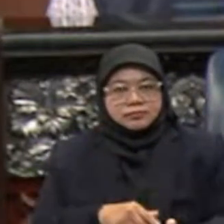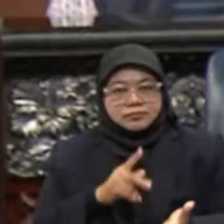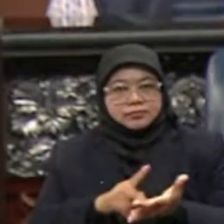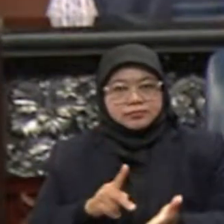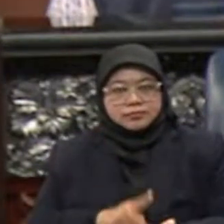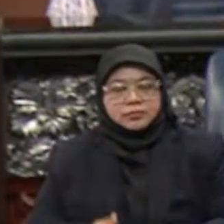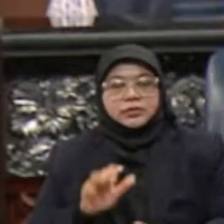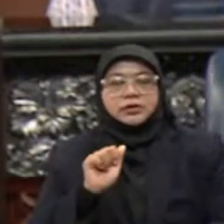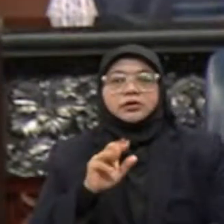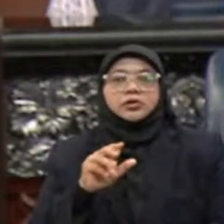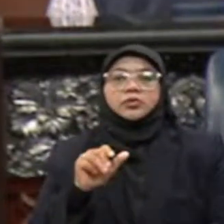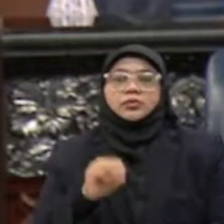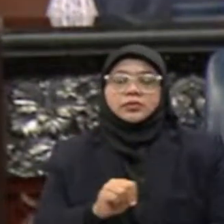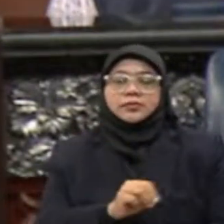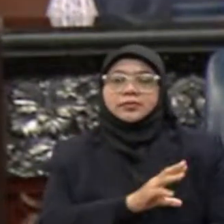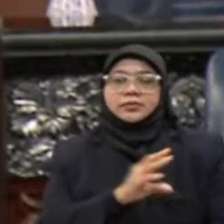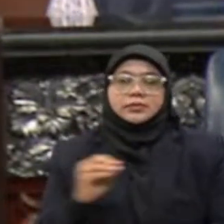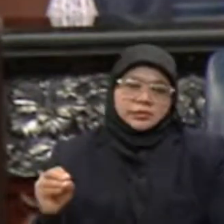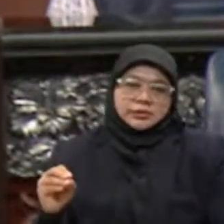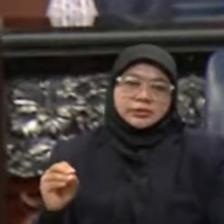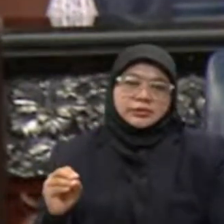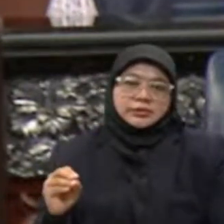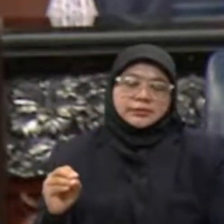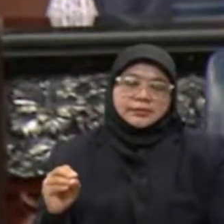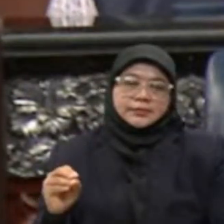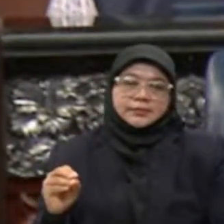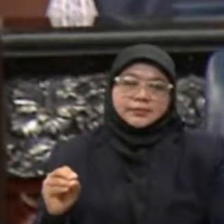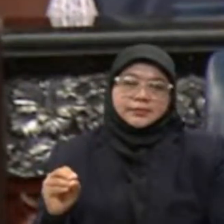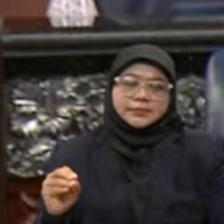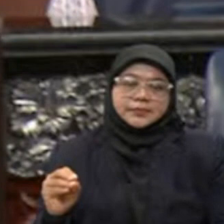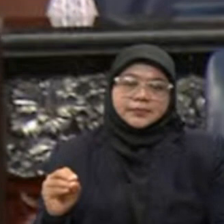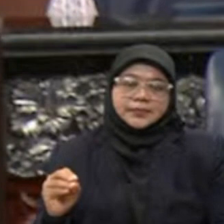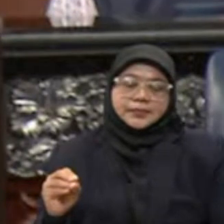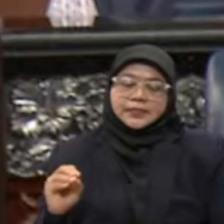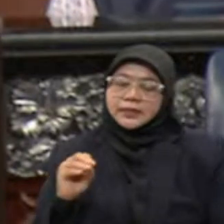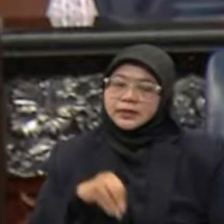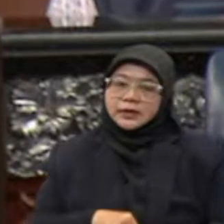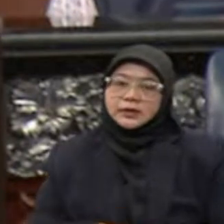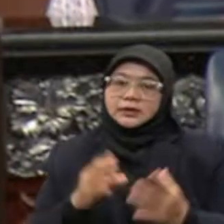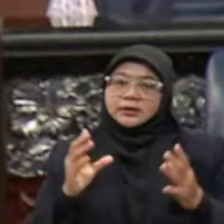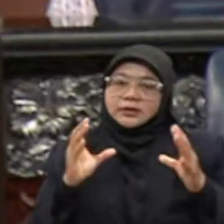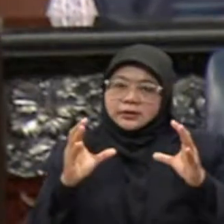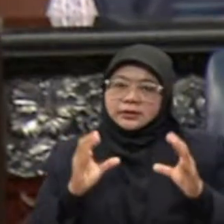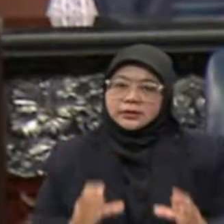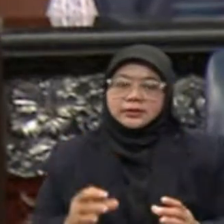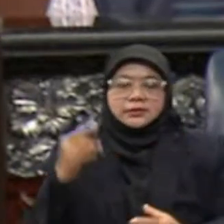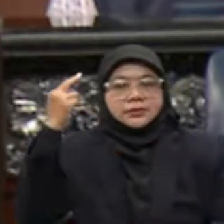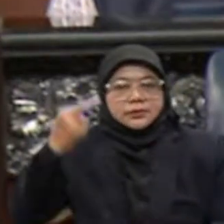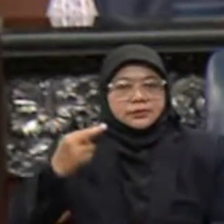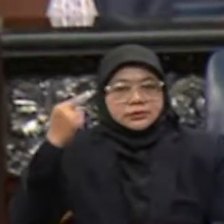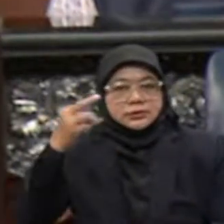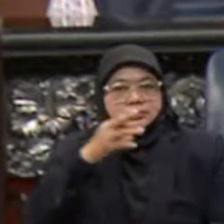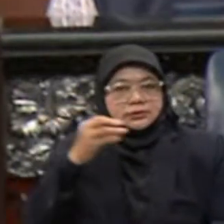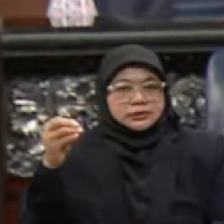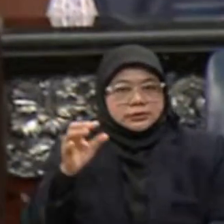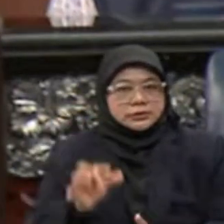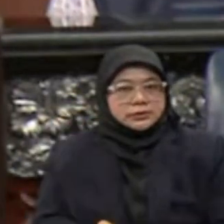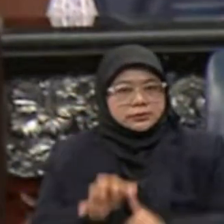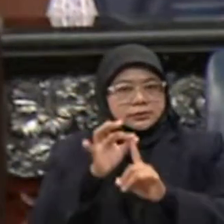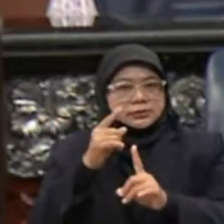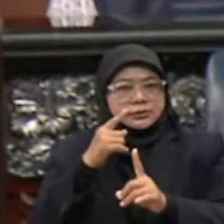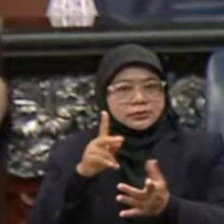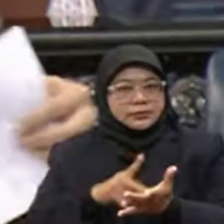perbelanjaan awam publik expendice review dengan izin termasuk langkah rasionalisasi dan keutamaan